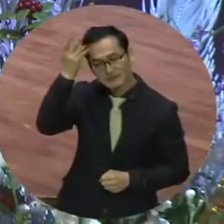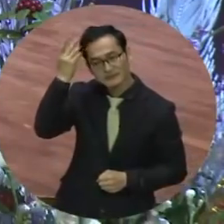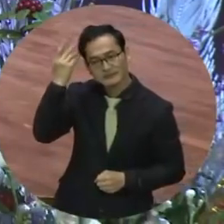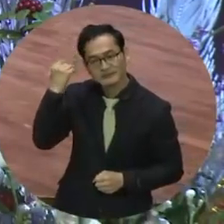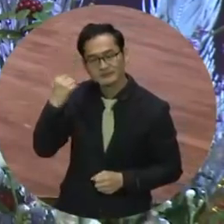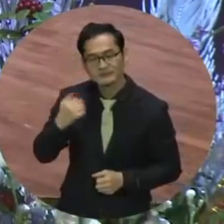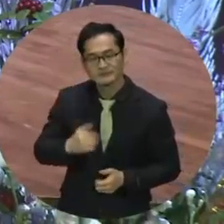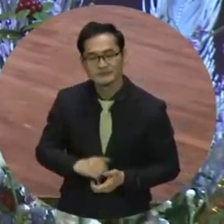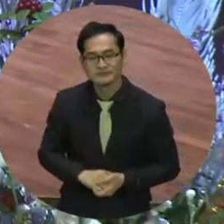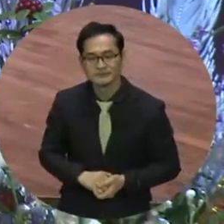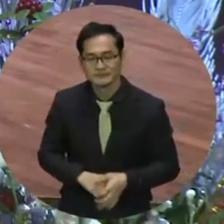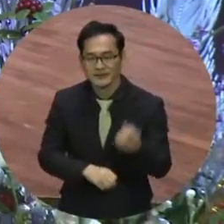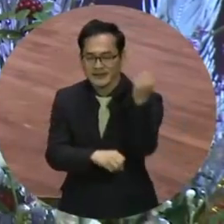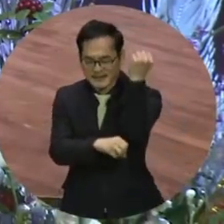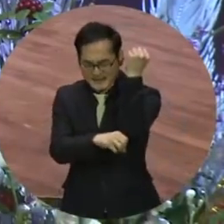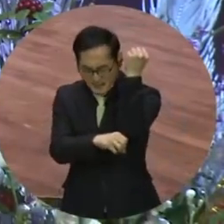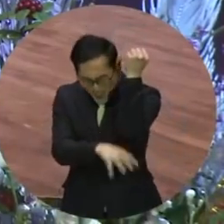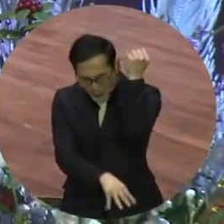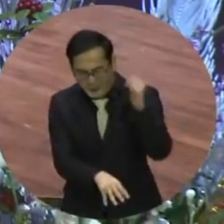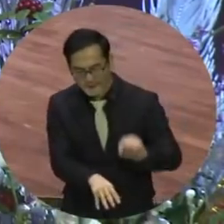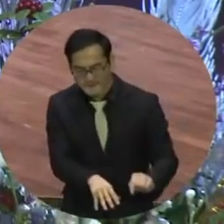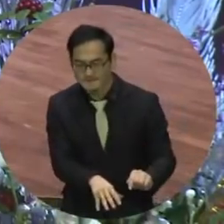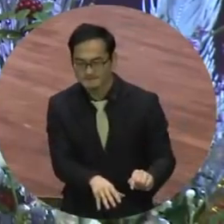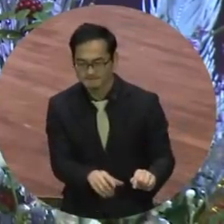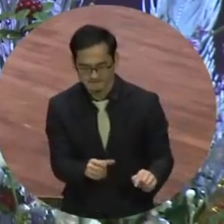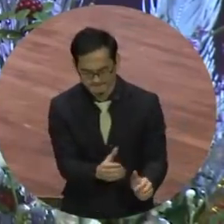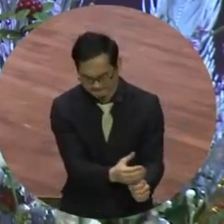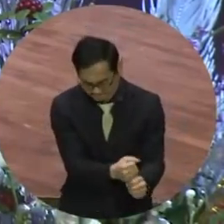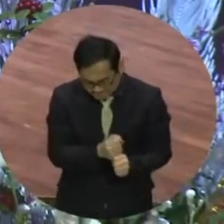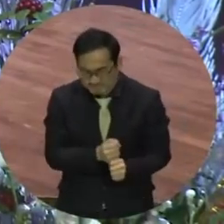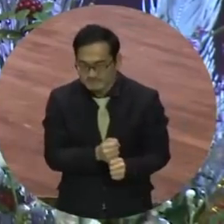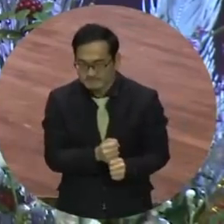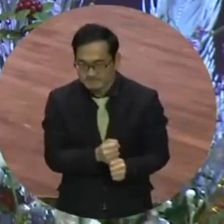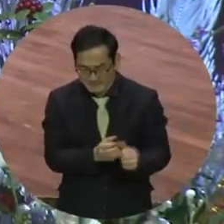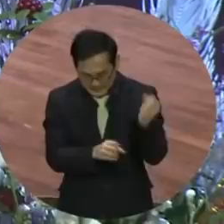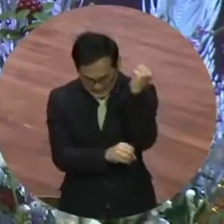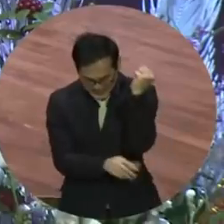아멘. 그 기본으로 빨리 들어가야 방향을 바로 잡을 수 있는 거예요.